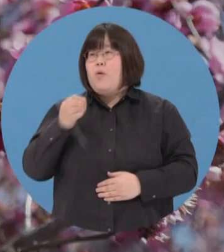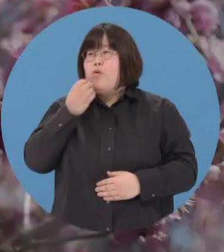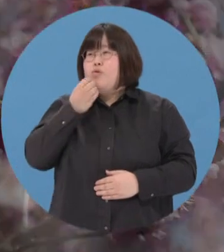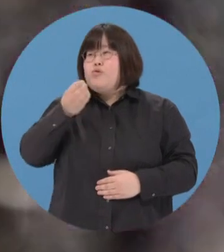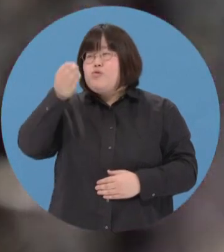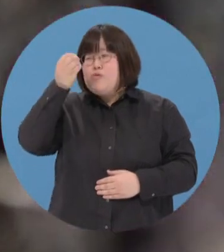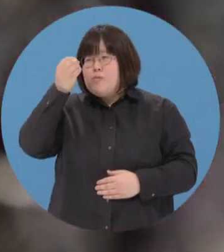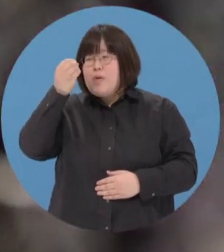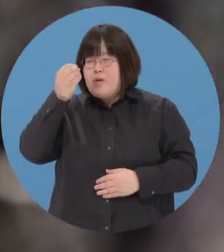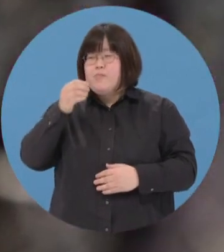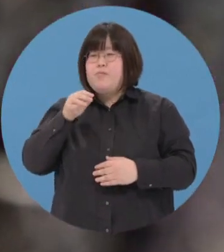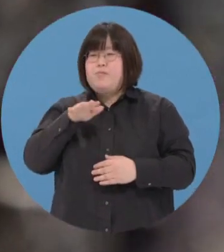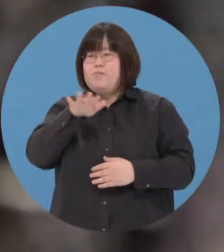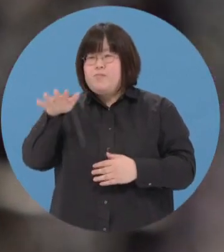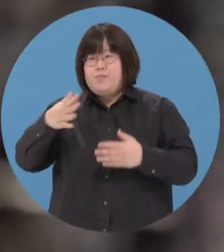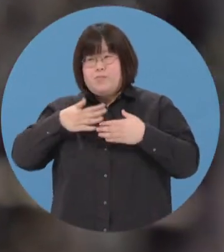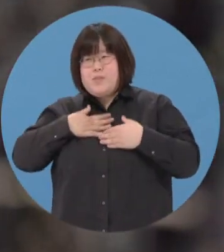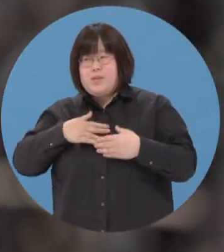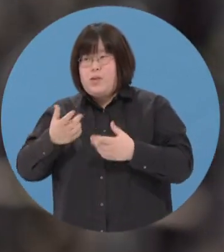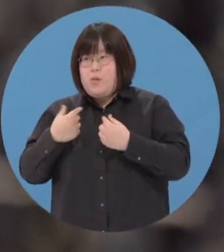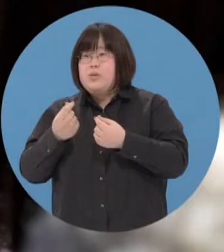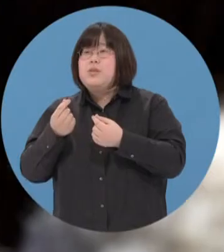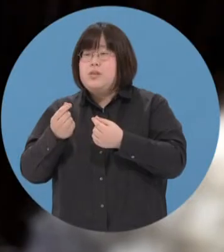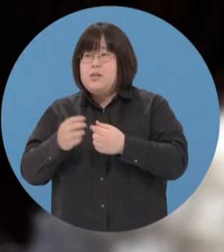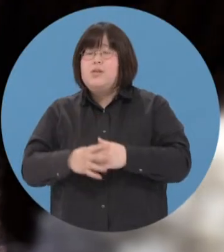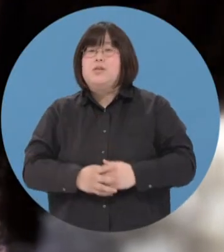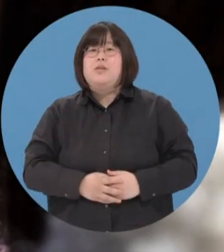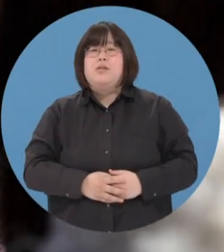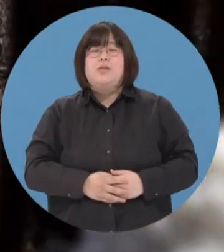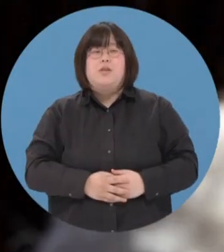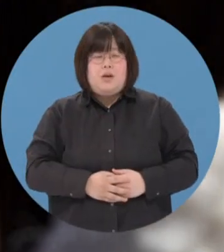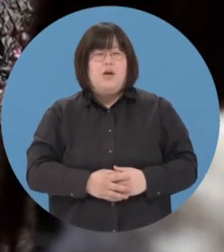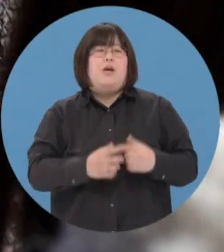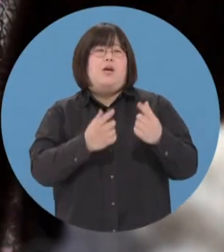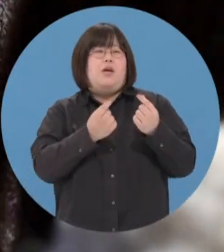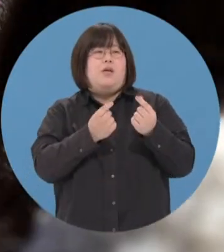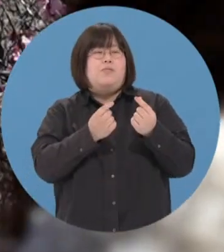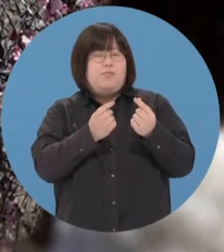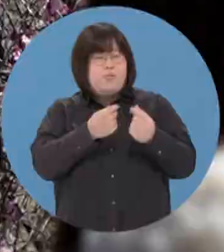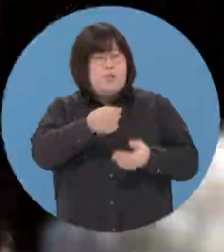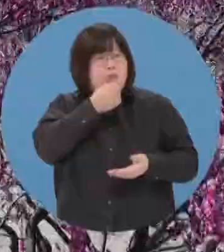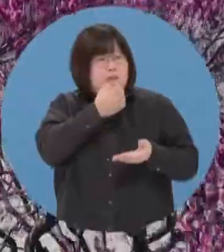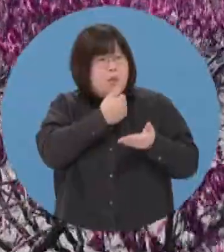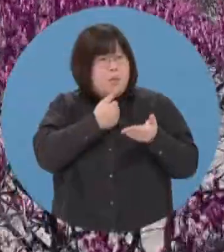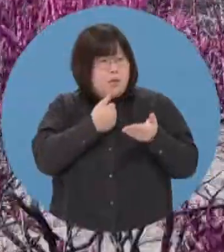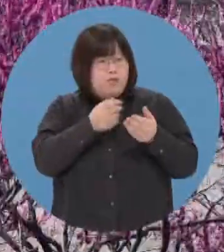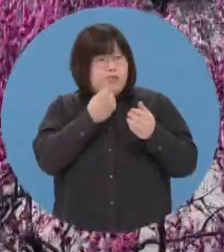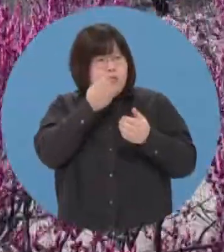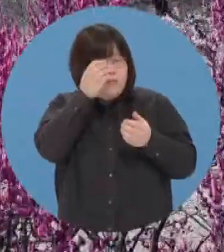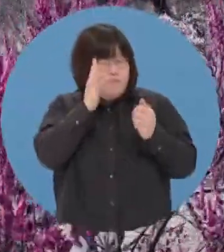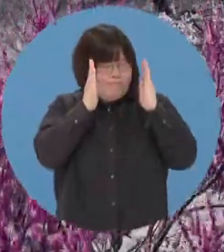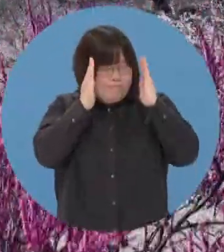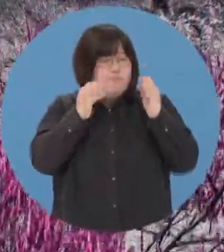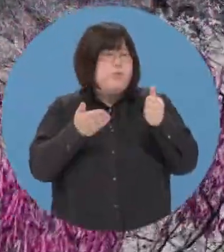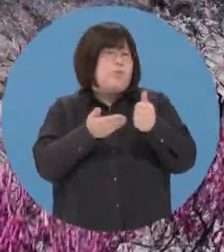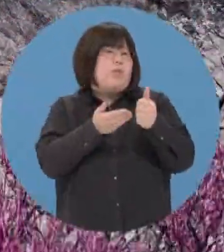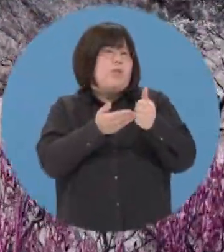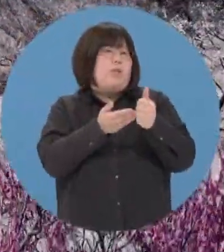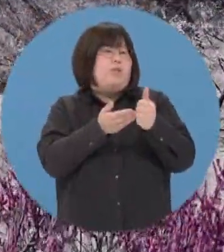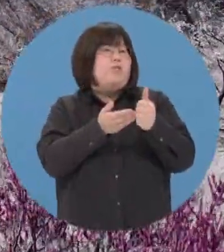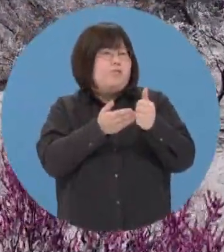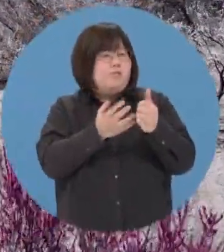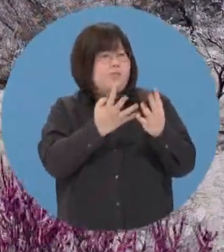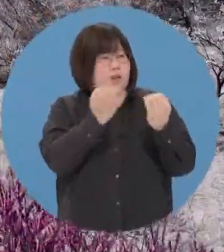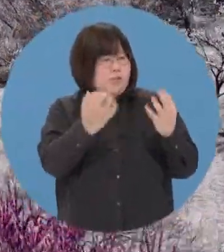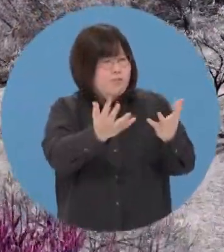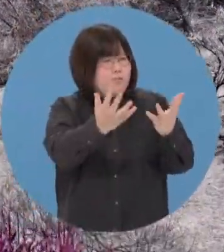をもっと多くの方に知ってもらいたいですね。 はい、食用の梅も一生懸命育てていますし、ぜひ多くの方にお越しいただい